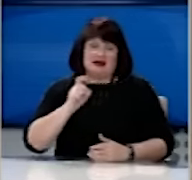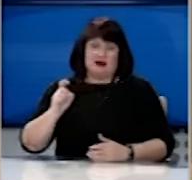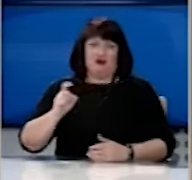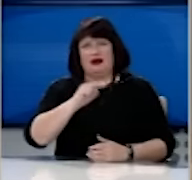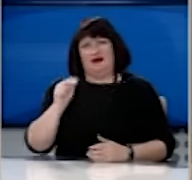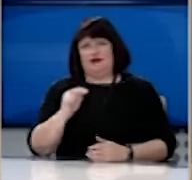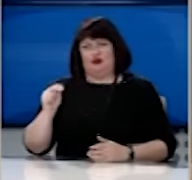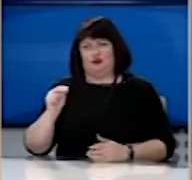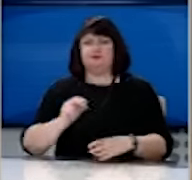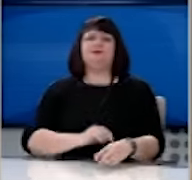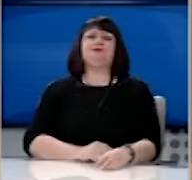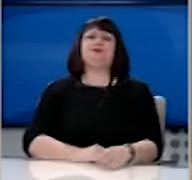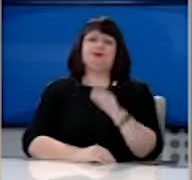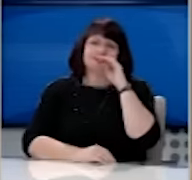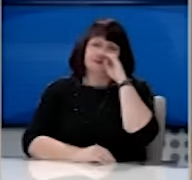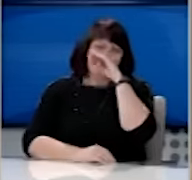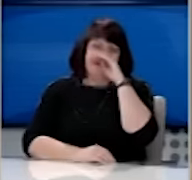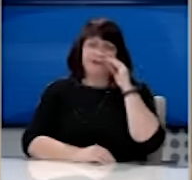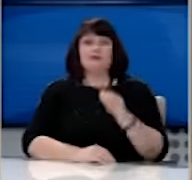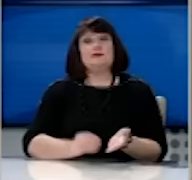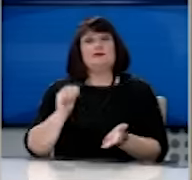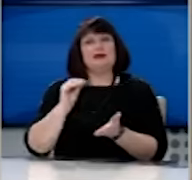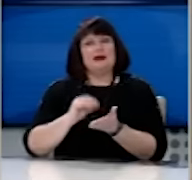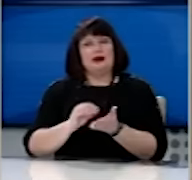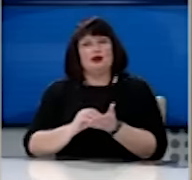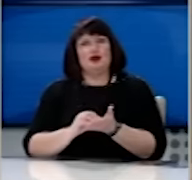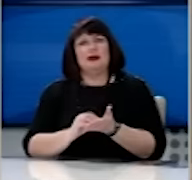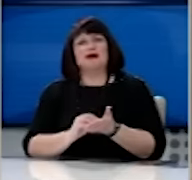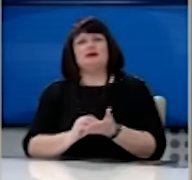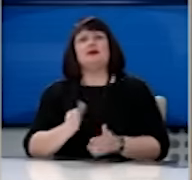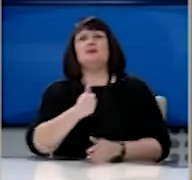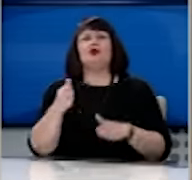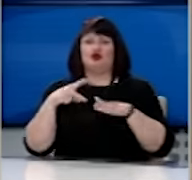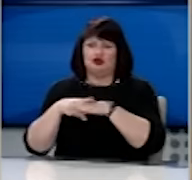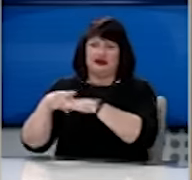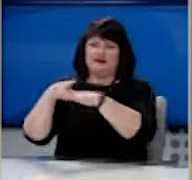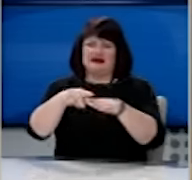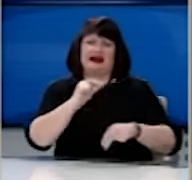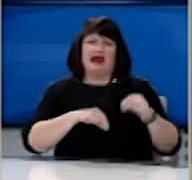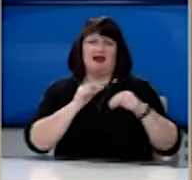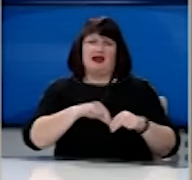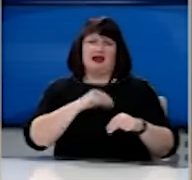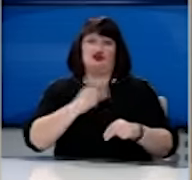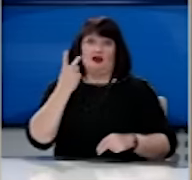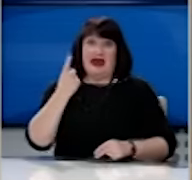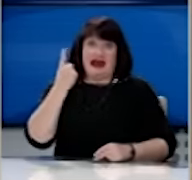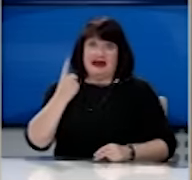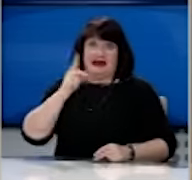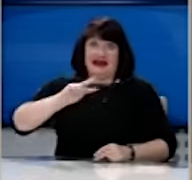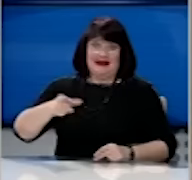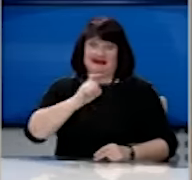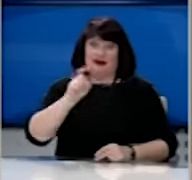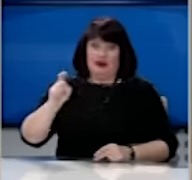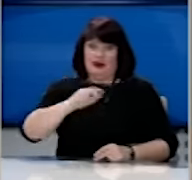δισεκατομμύρια ευρώ. Είναι χαρακτηριστικό ότι μόνο οι τράπεζες κερδίζουν 1 δισεκατομμύριο κάθε